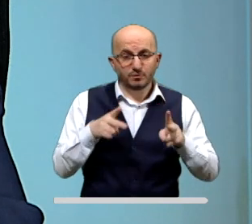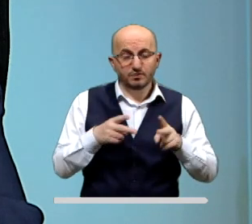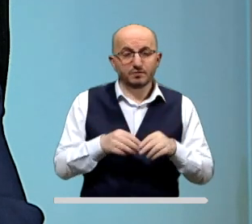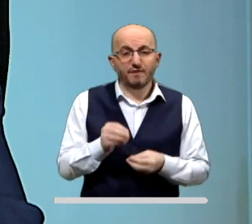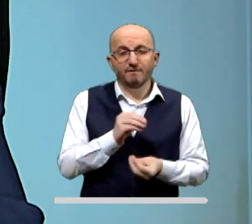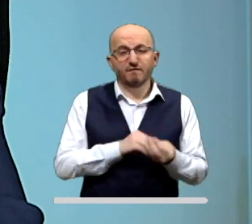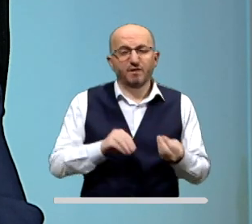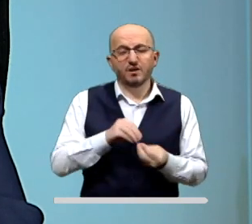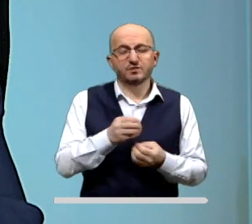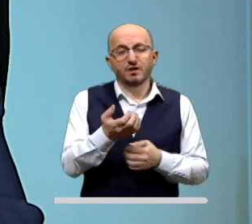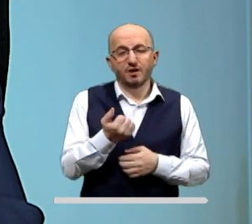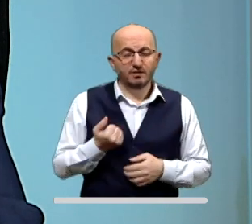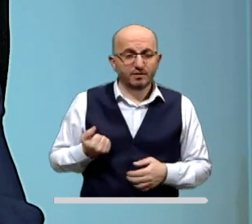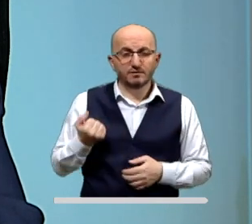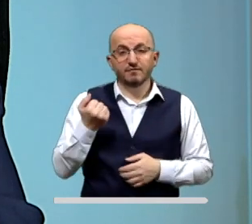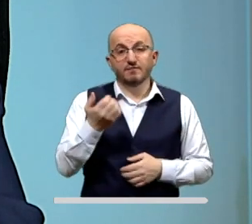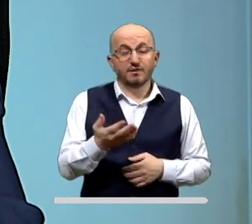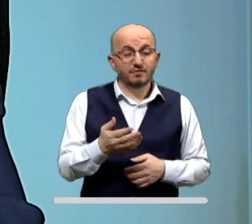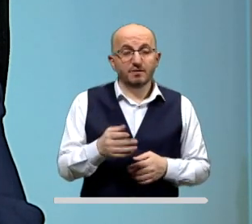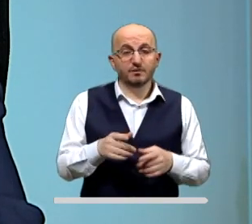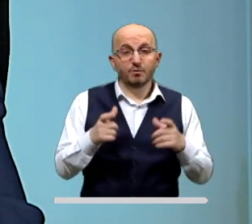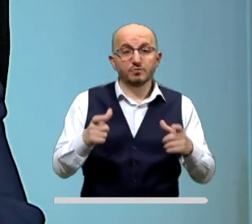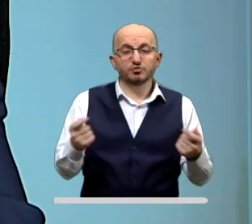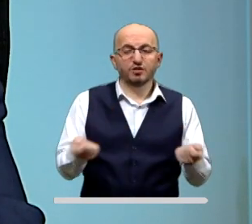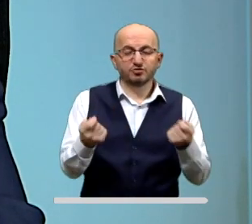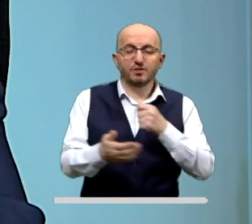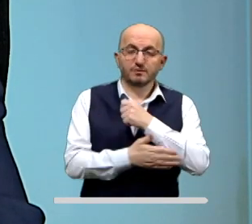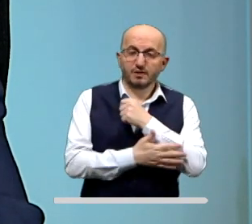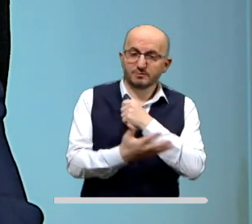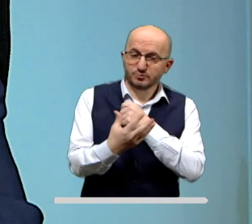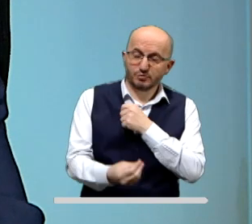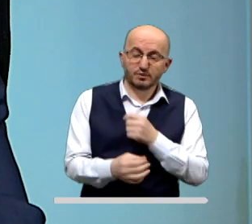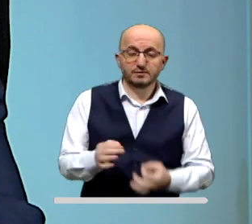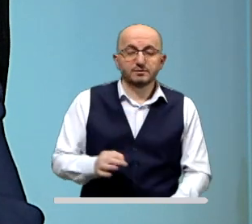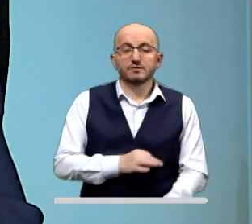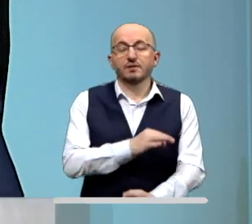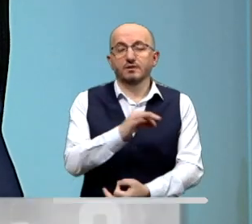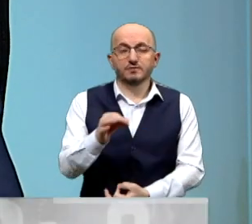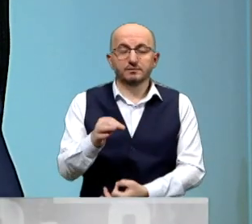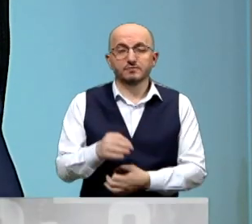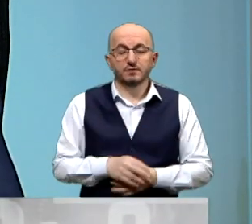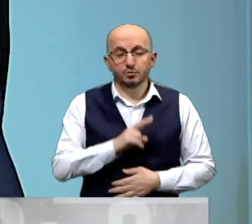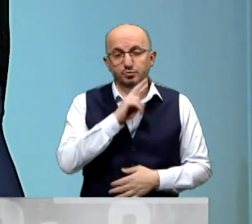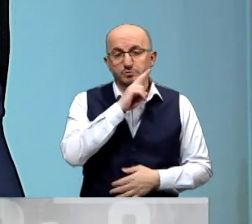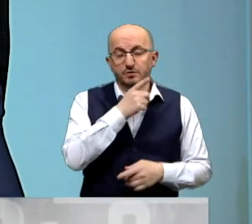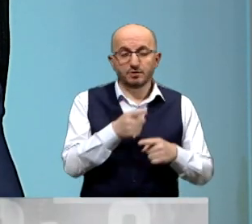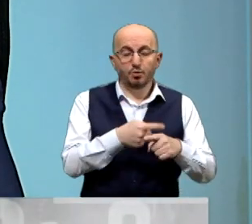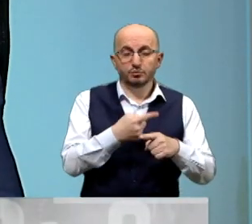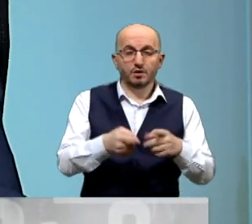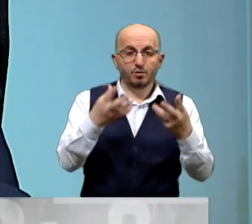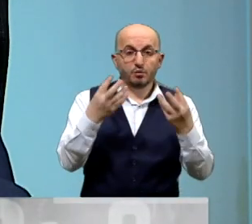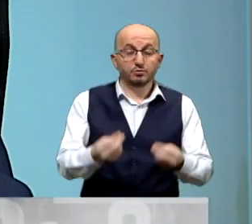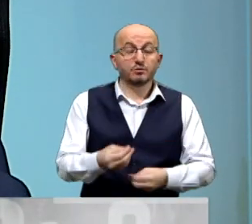faizi alan veren o kurumda çalışan yardımcı olan insanların da günahta müşterek